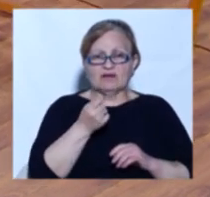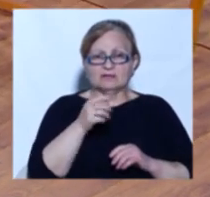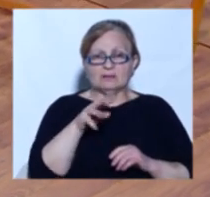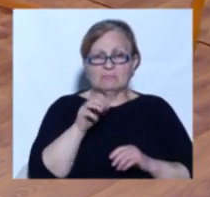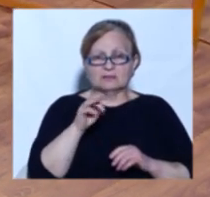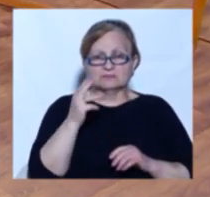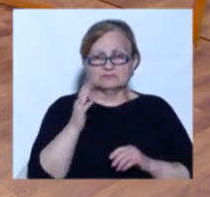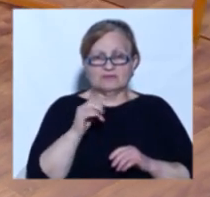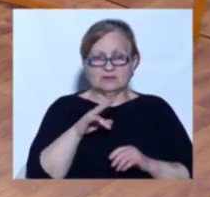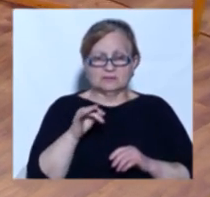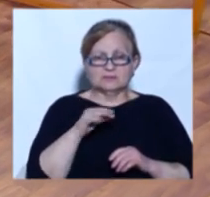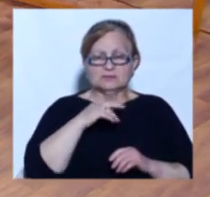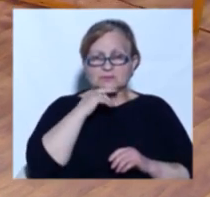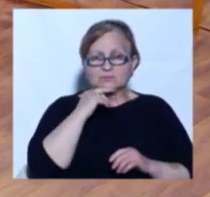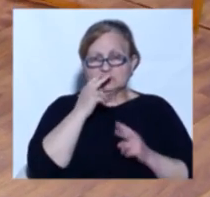რომ მივაქციოთ,